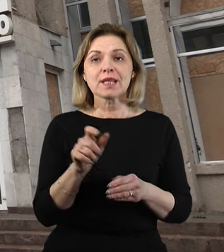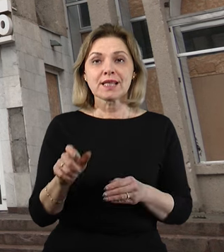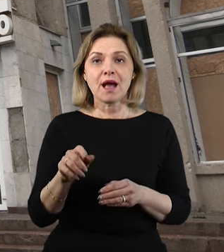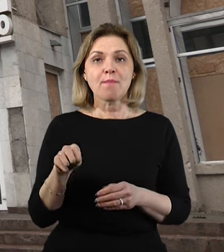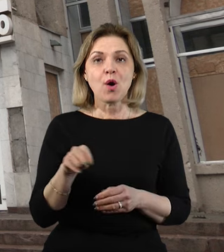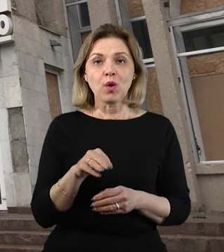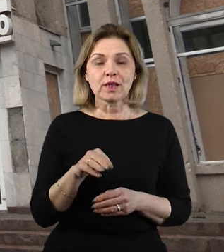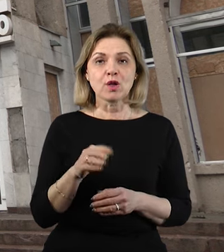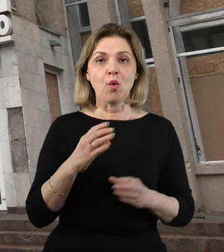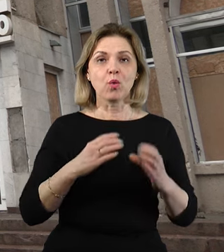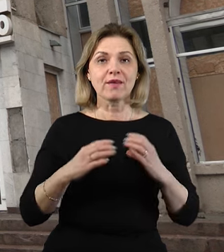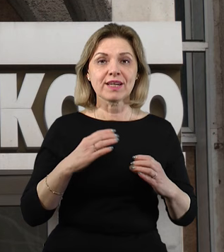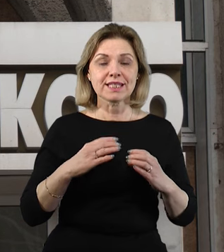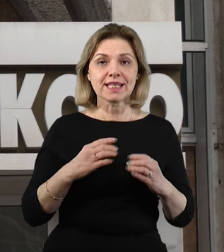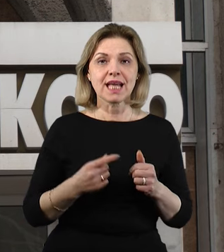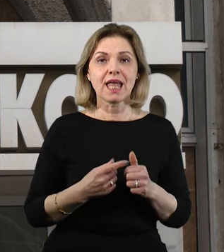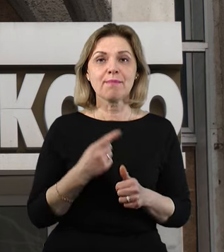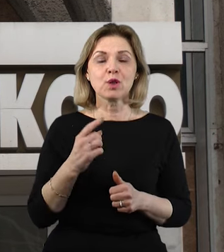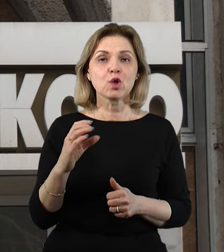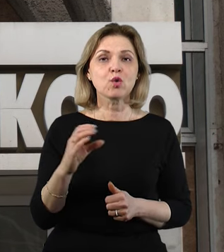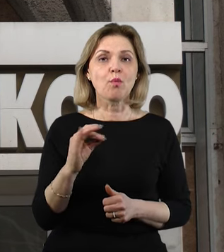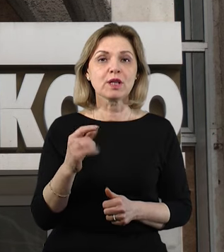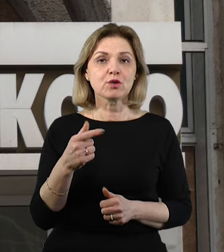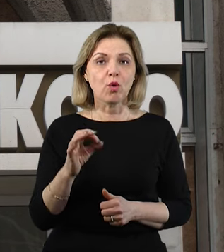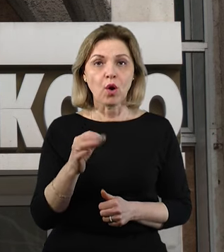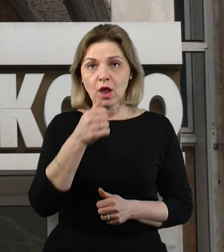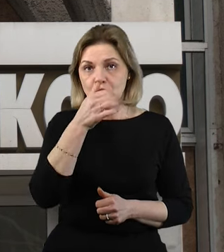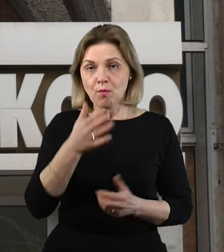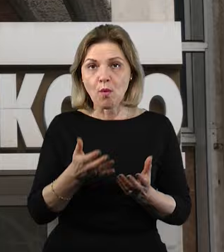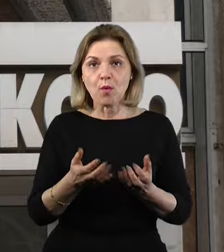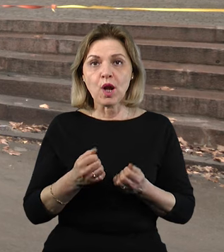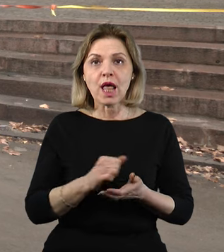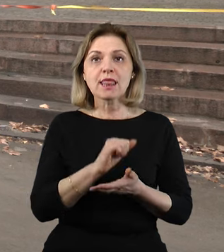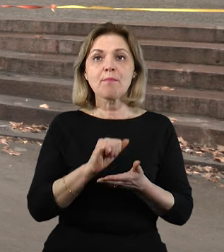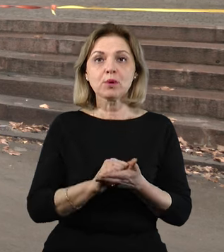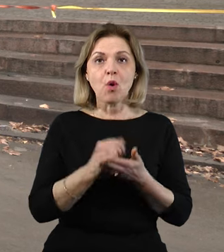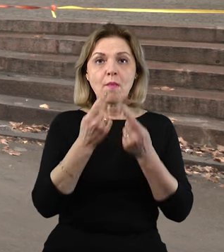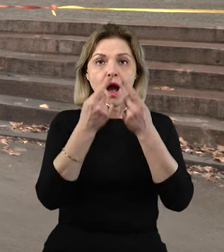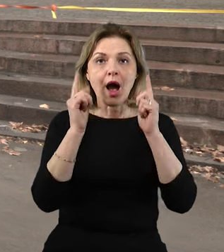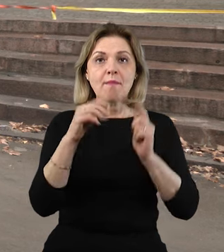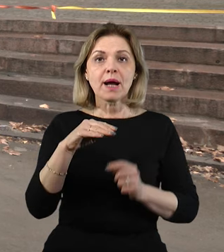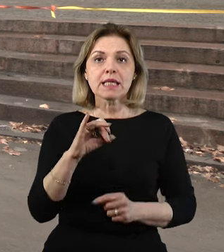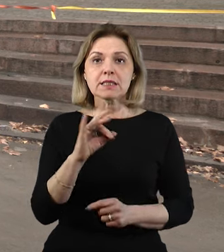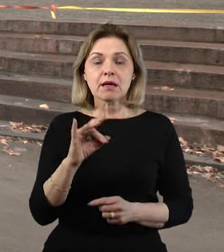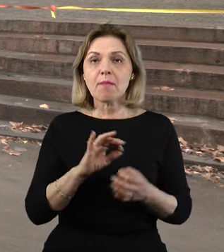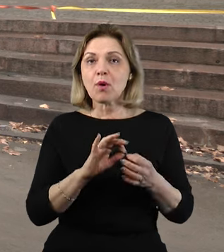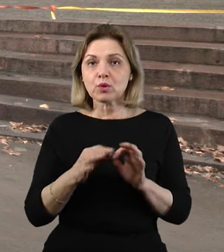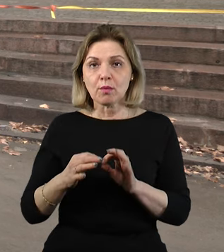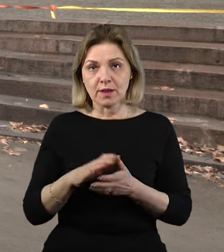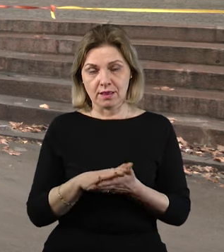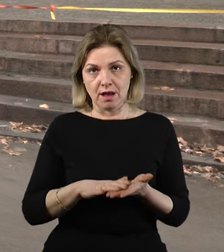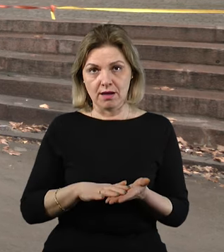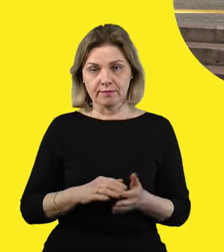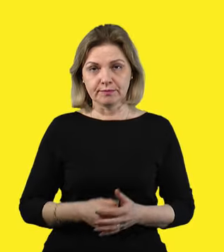Випускники Миколаївського національного університету імені Сухомлинського не можуть отримати дипломи рівня магістр. Подробиці – далі у